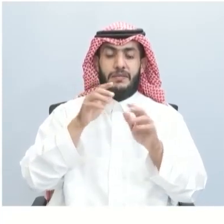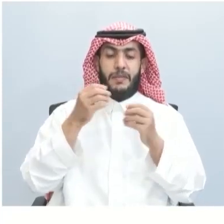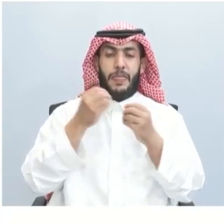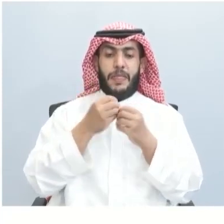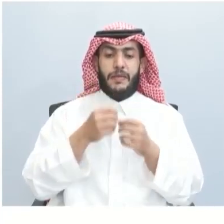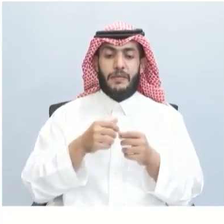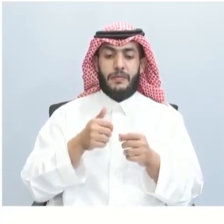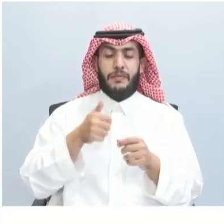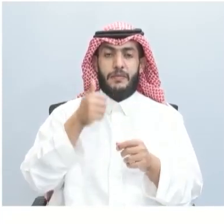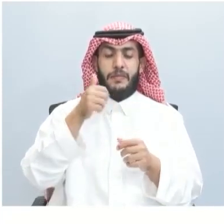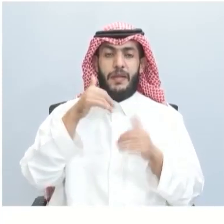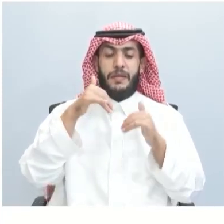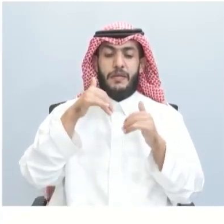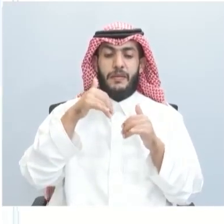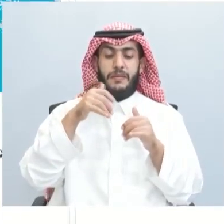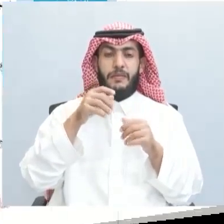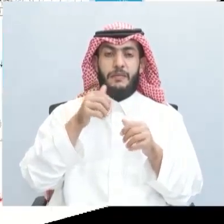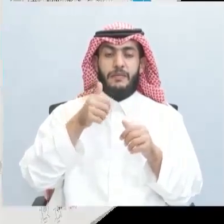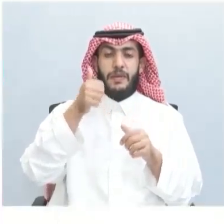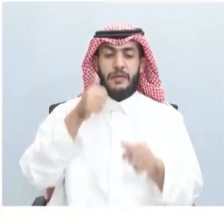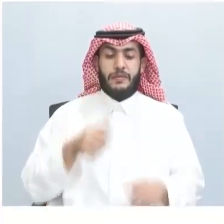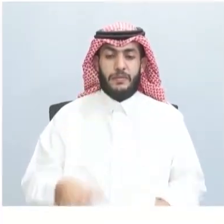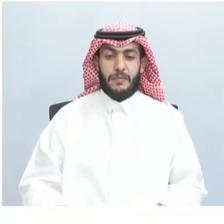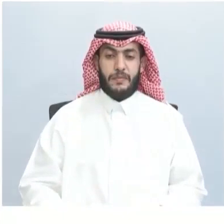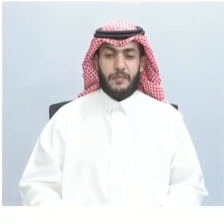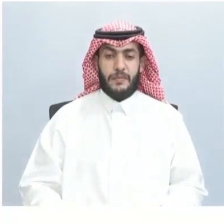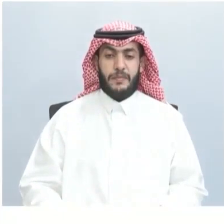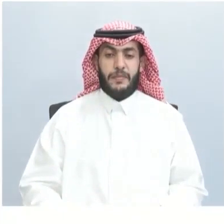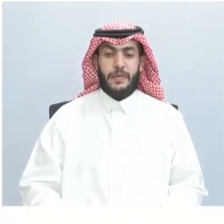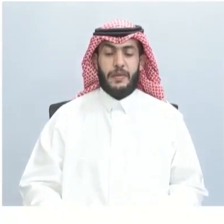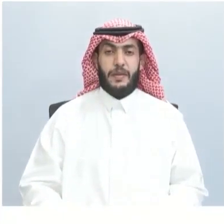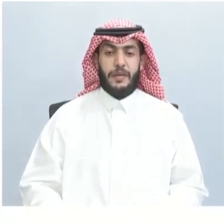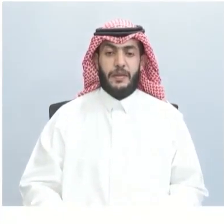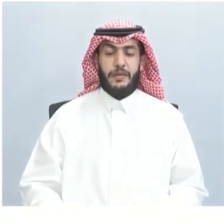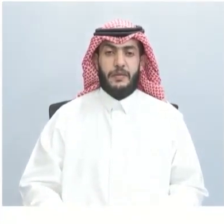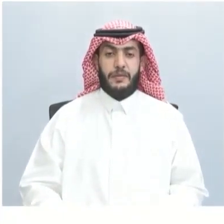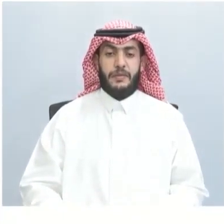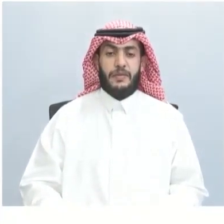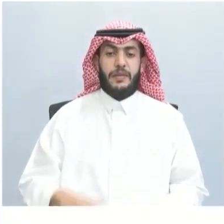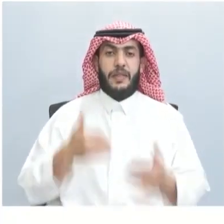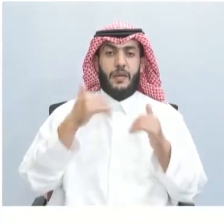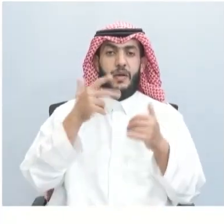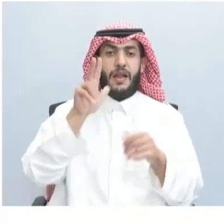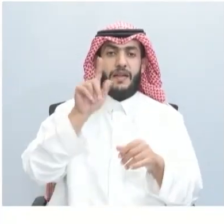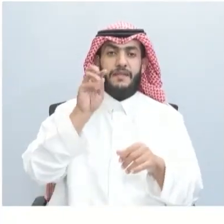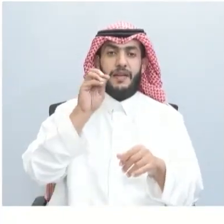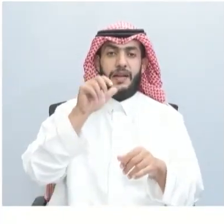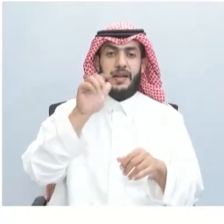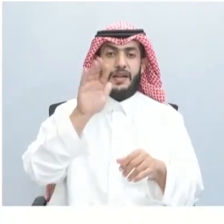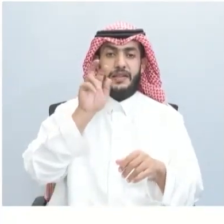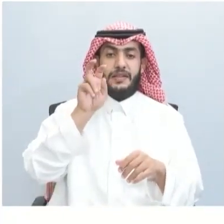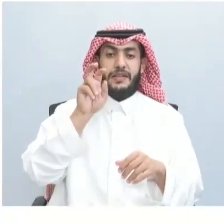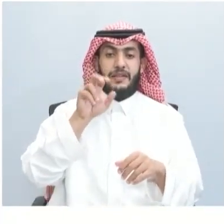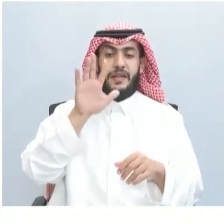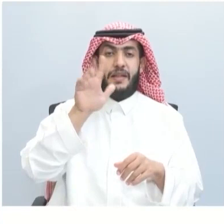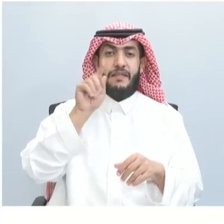ممتاز تتم عمليه التخزين العناوين اليو ار ال المختلفه عن طريق الفهرسه اذا